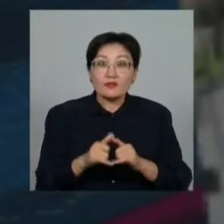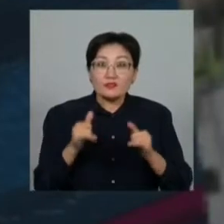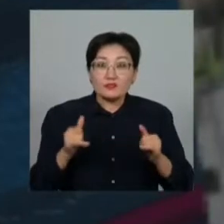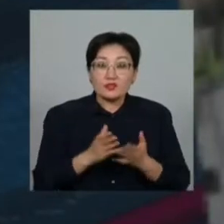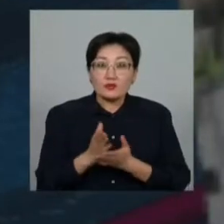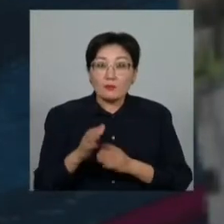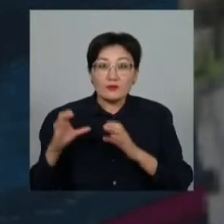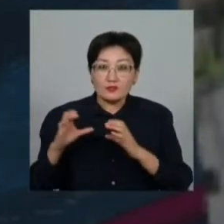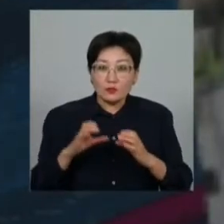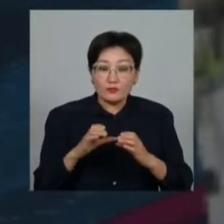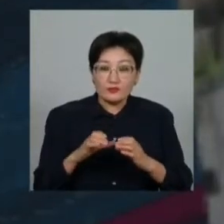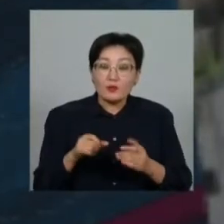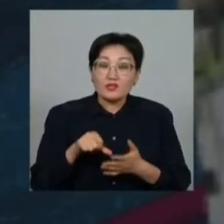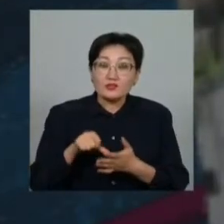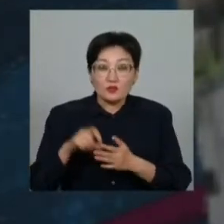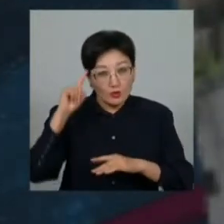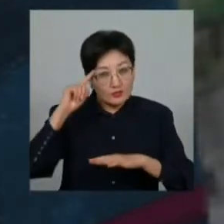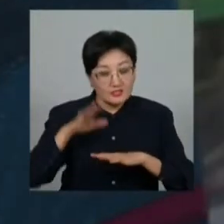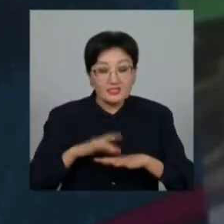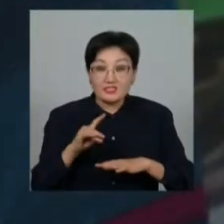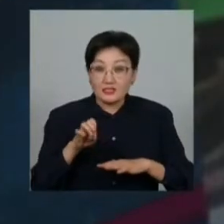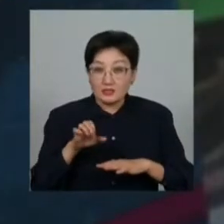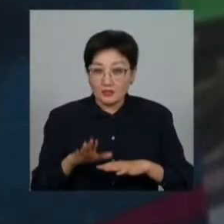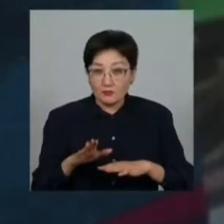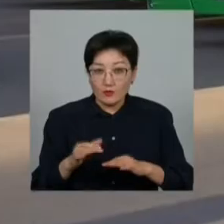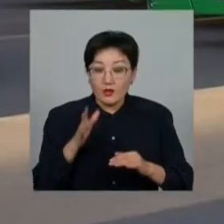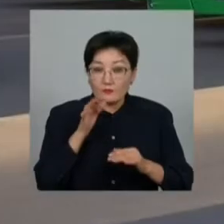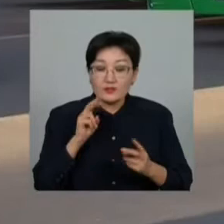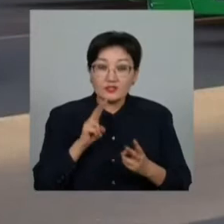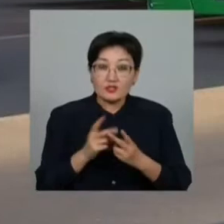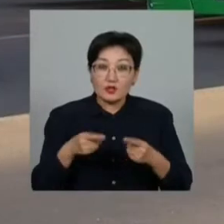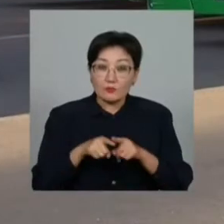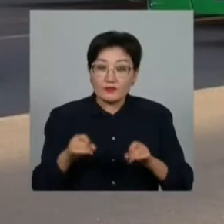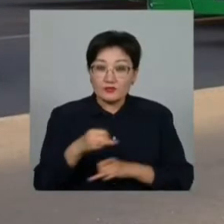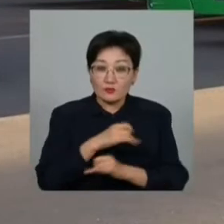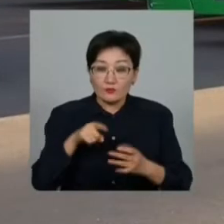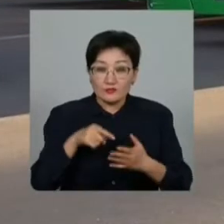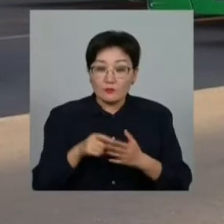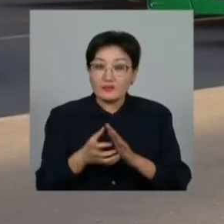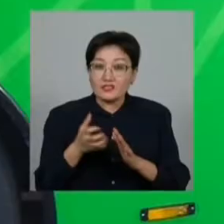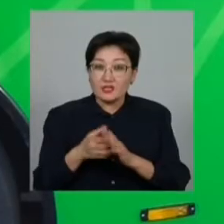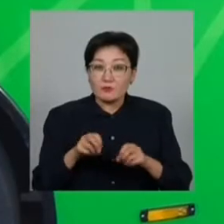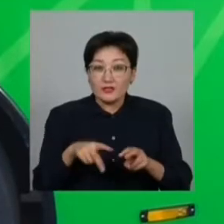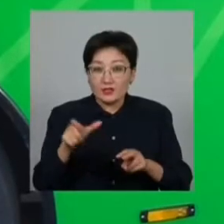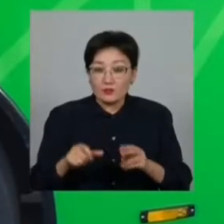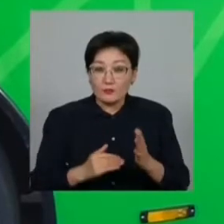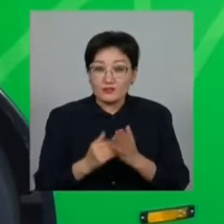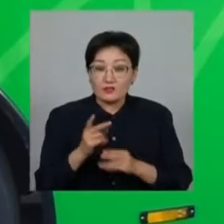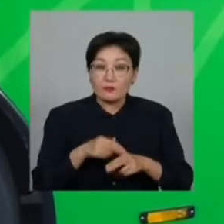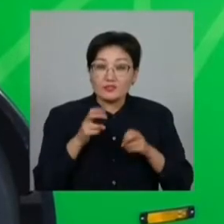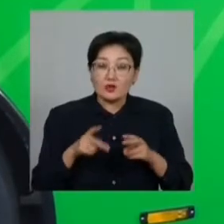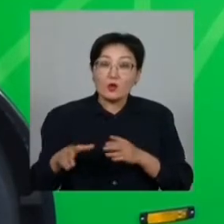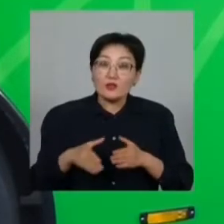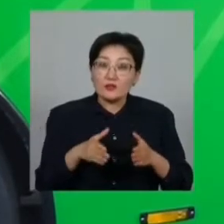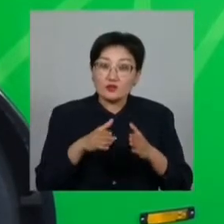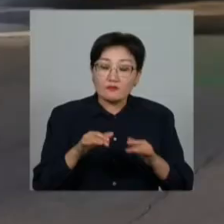пассажирских перевозок с участием акима бакытжан сагинтаев а во время встречи также обсуждались вопросы дефицита кадров и повышения безопасности дорожного